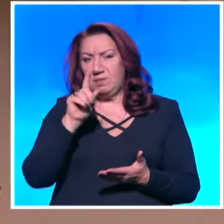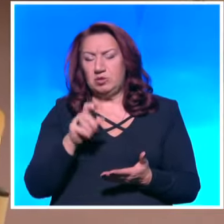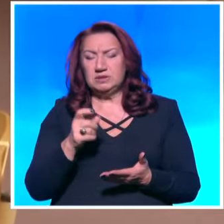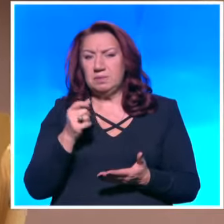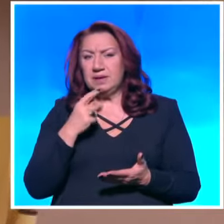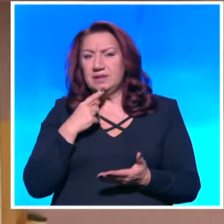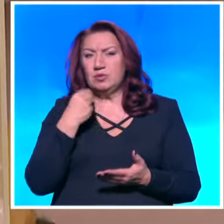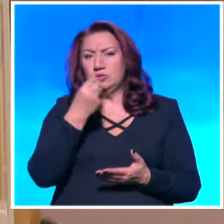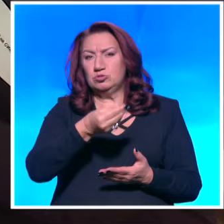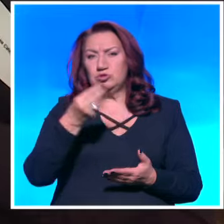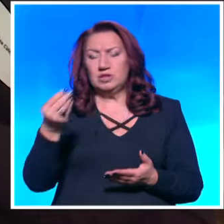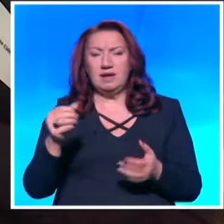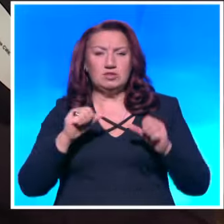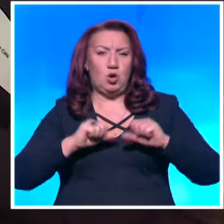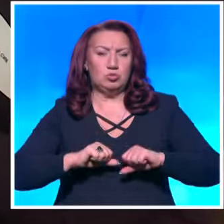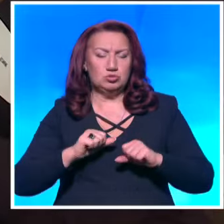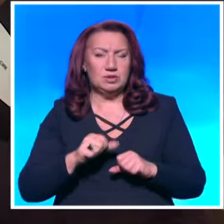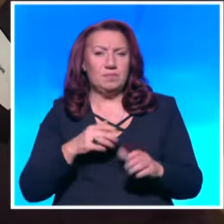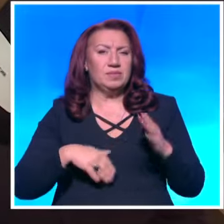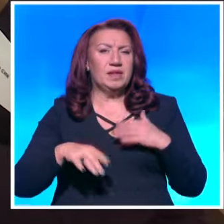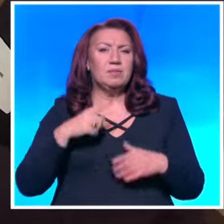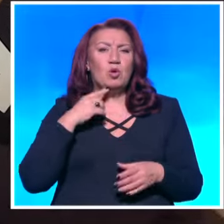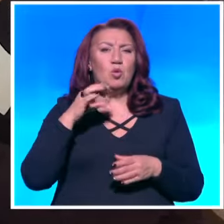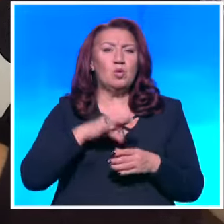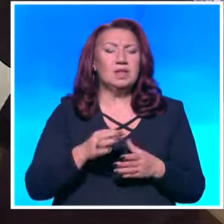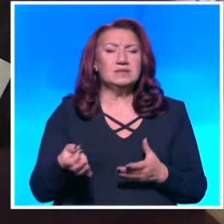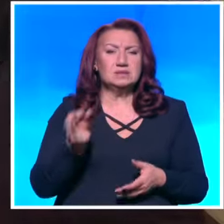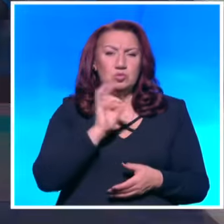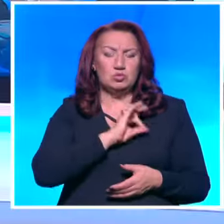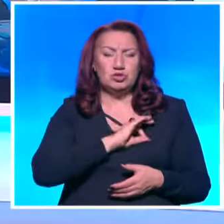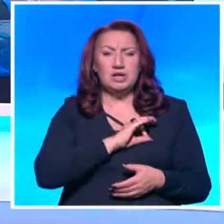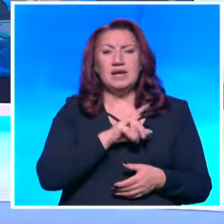които най-много гласове на вота са получили дпс ново начало и герб